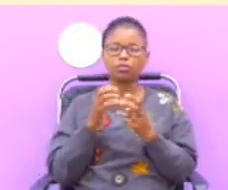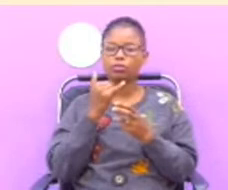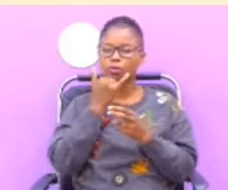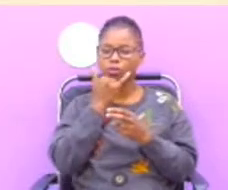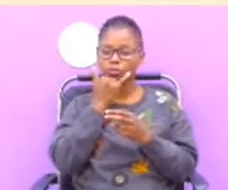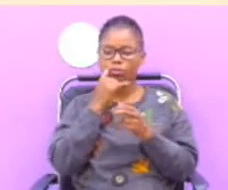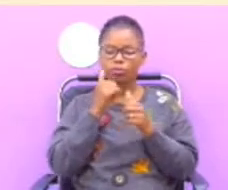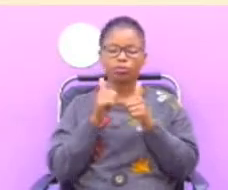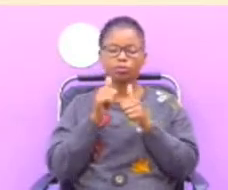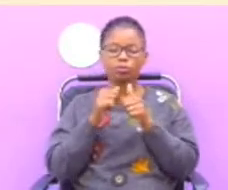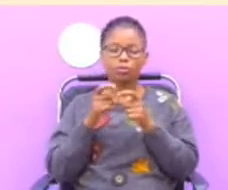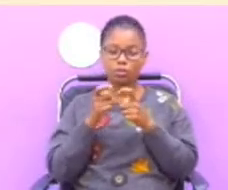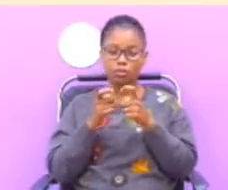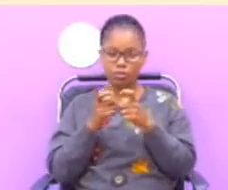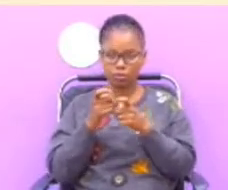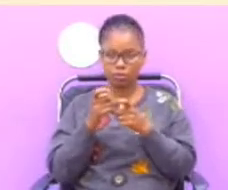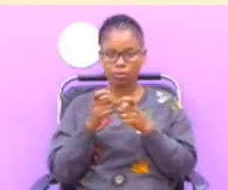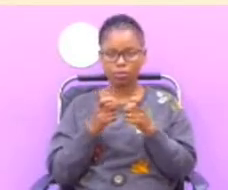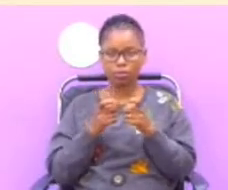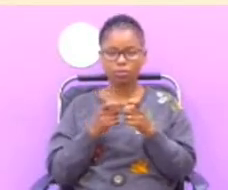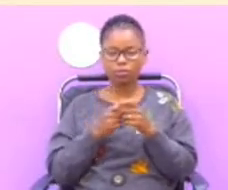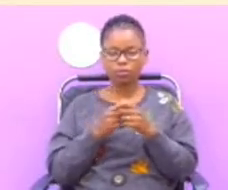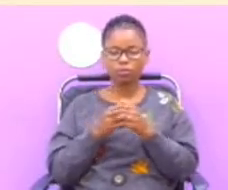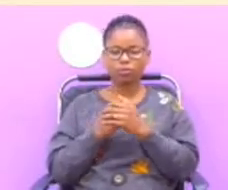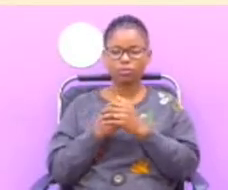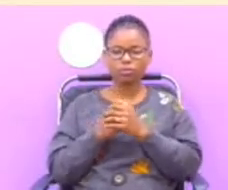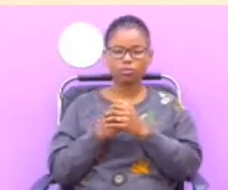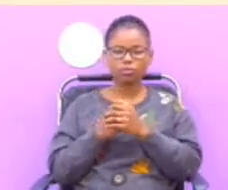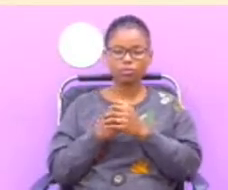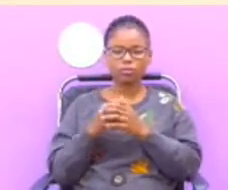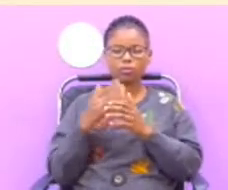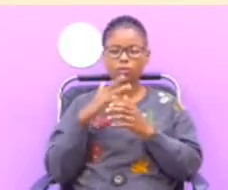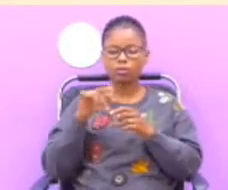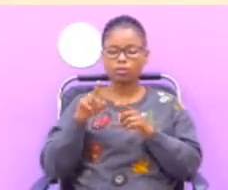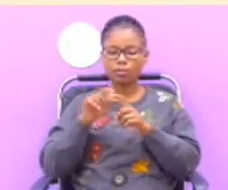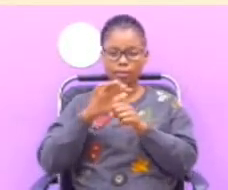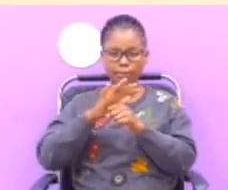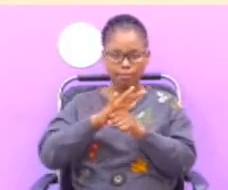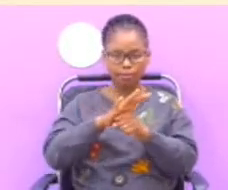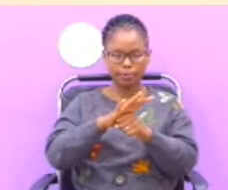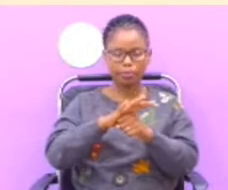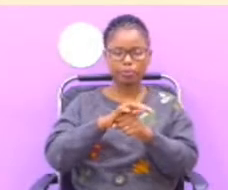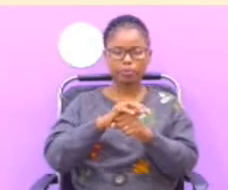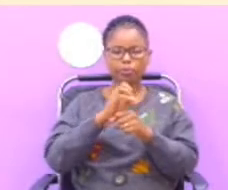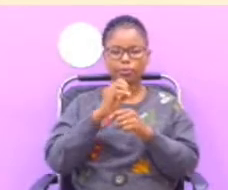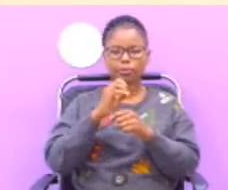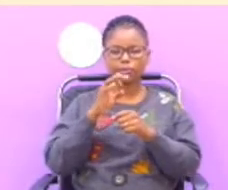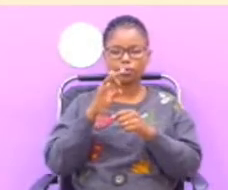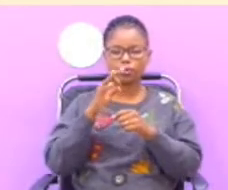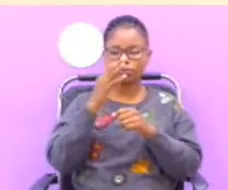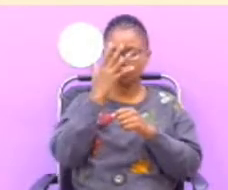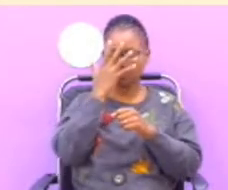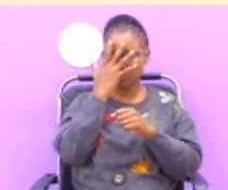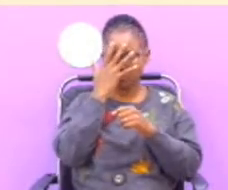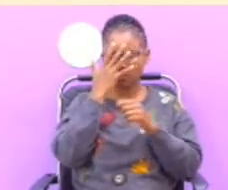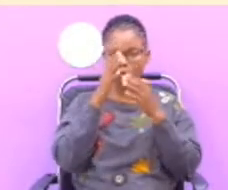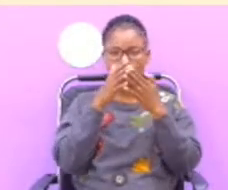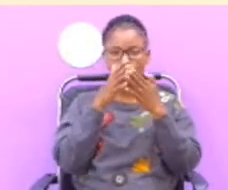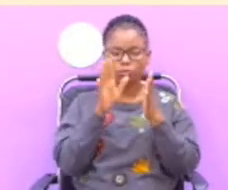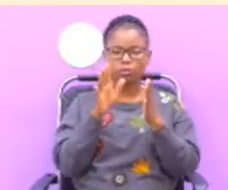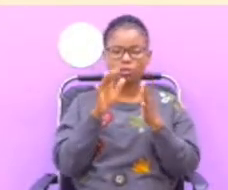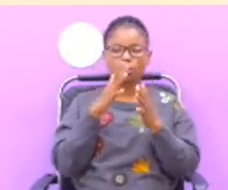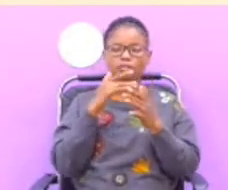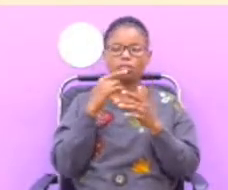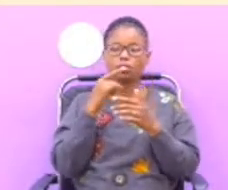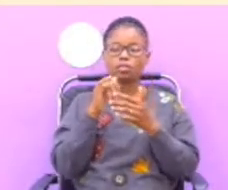maikarire iti. Uthamaki wa thi ni unyararithitio maithoini ma Ngai tondu ni maconokaga kumbura na kuga Jesu